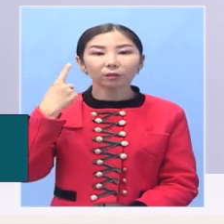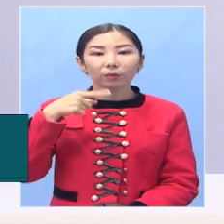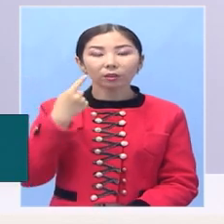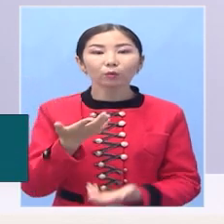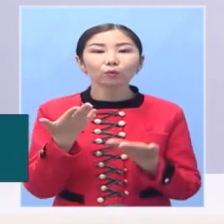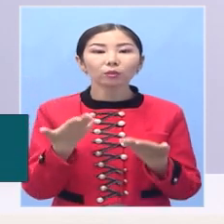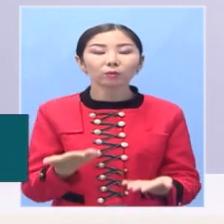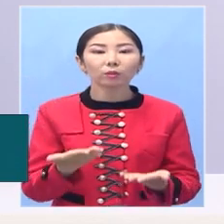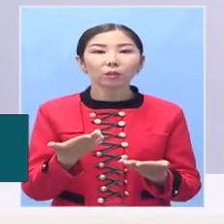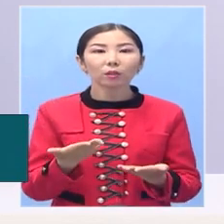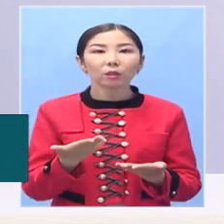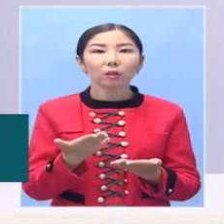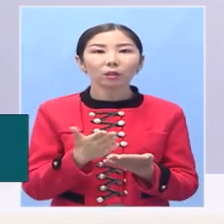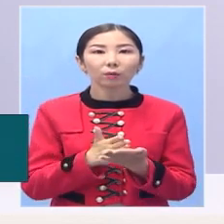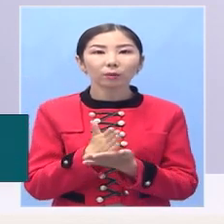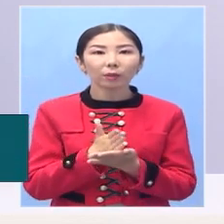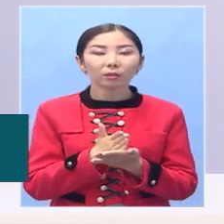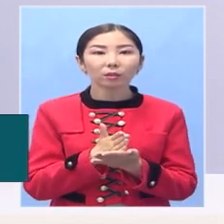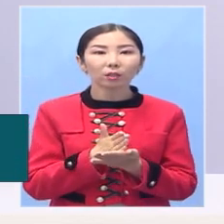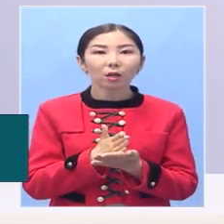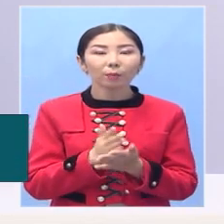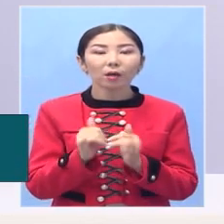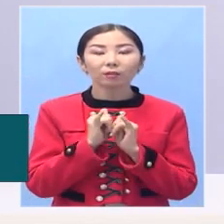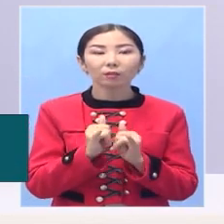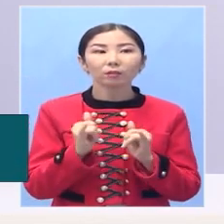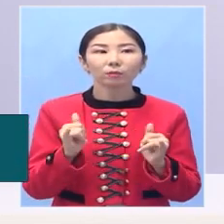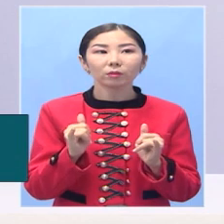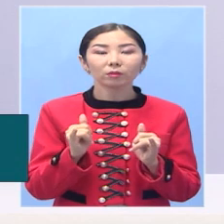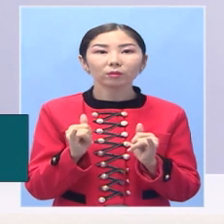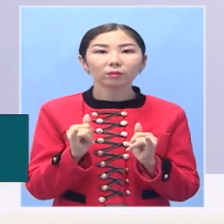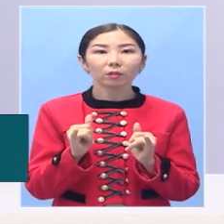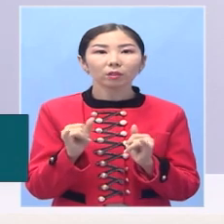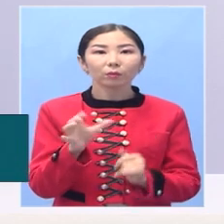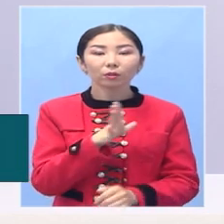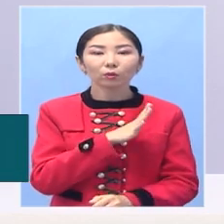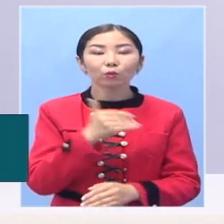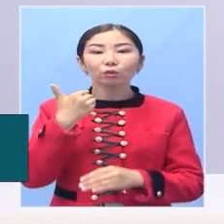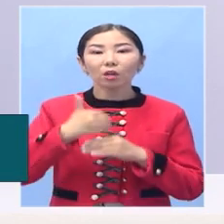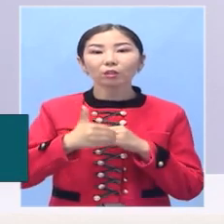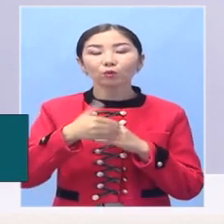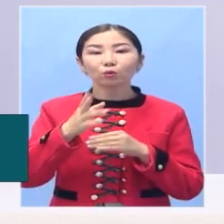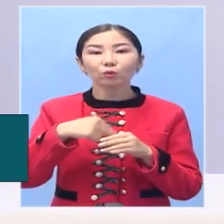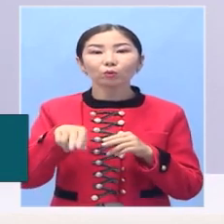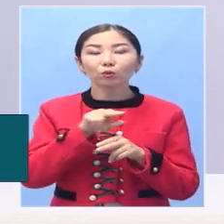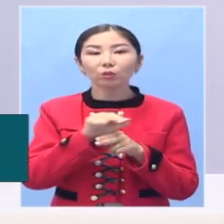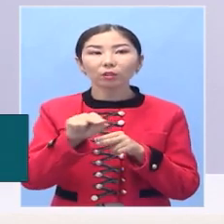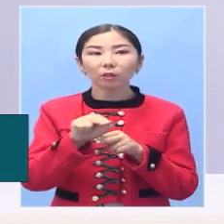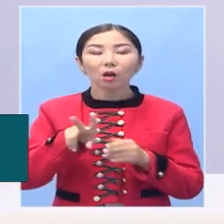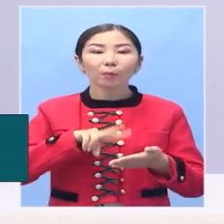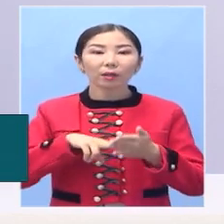биыл бізде сол ең басты сол жаңа орташа жөндеуге көзделген болатын,